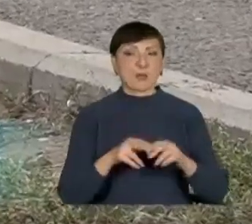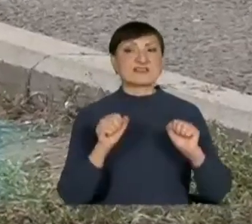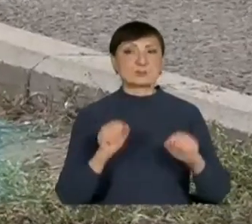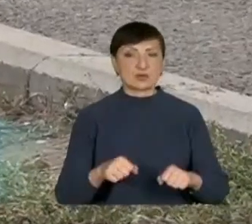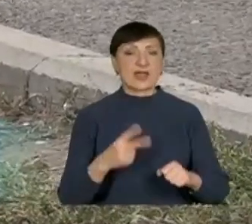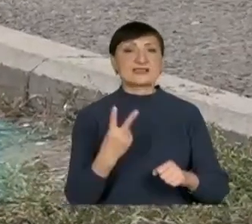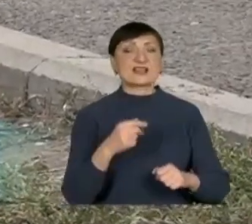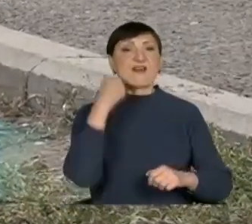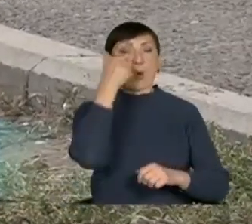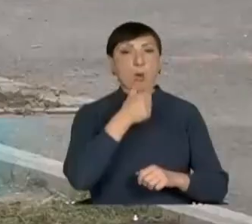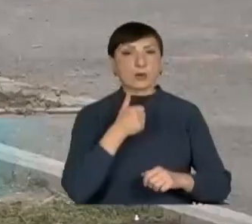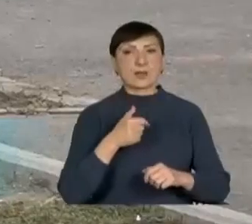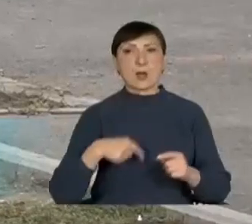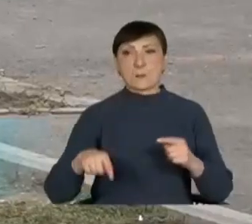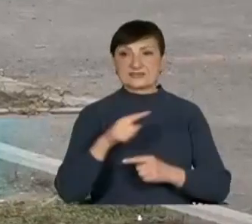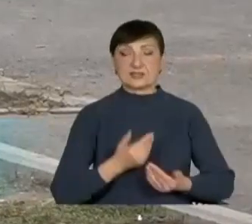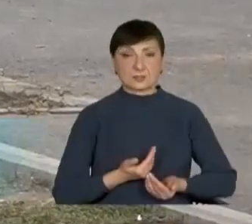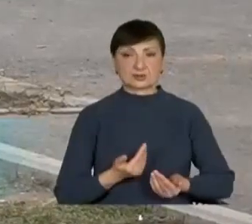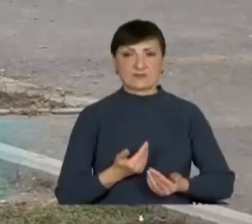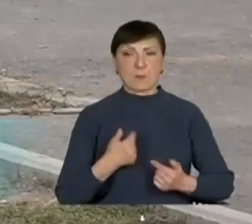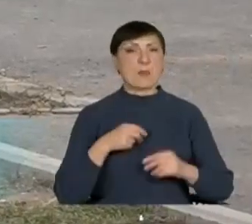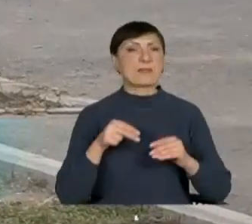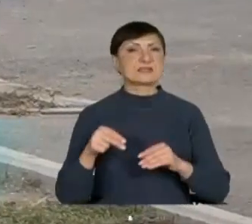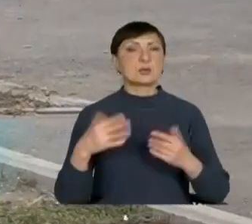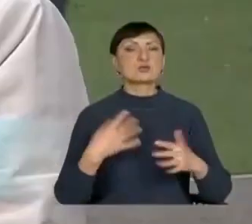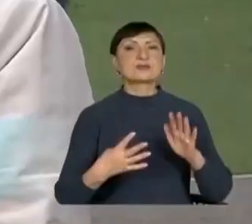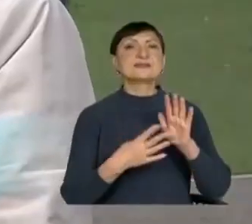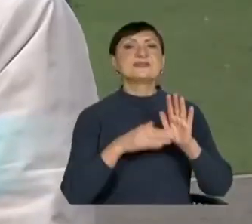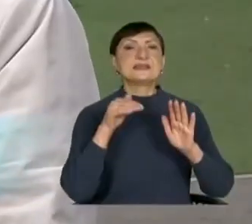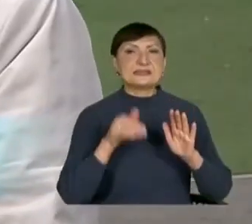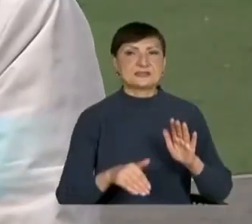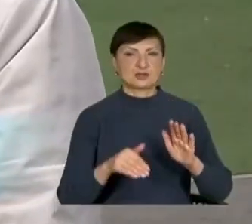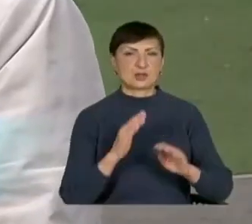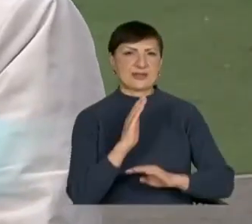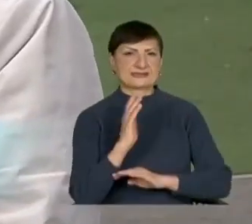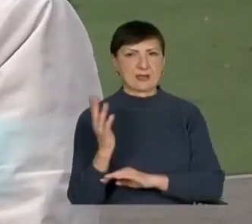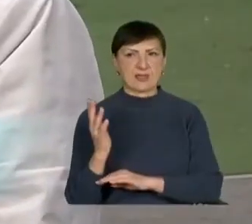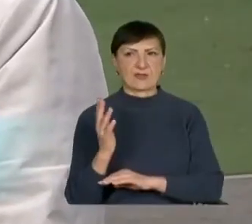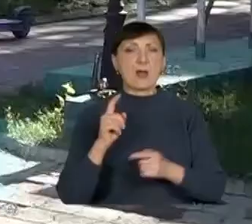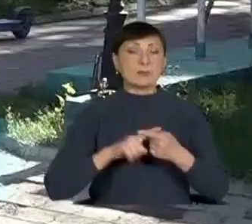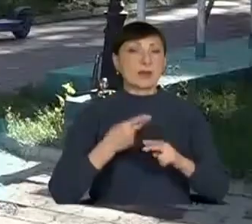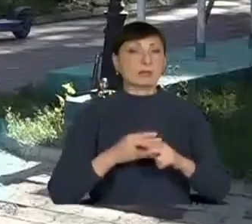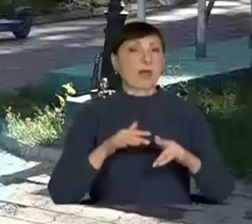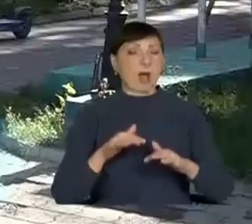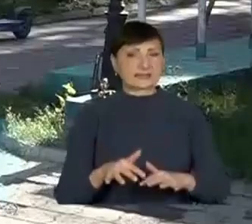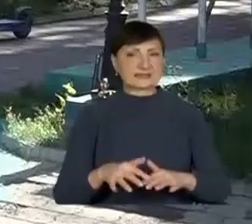За 2 года, как мы здесь проживаем, мы посадили 9 тысяч саженцев благодаря данной акции.